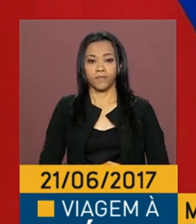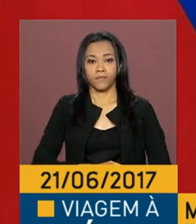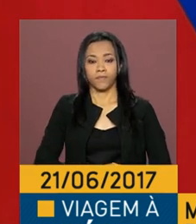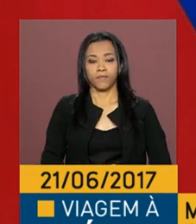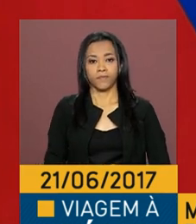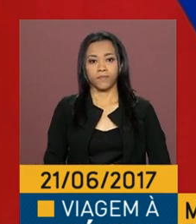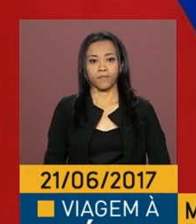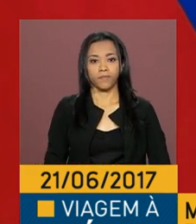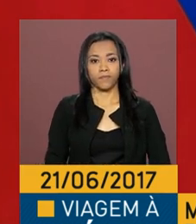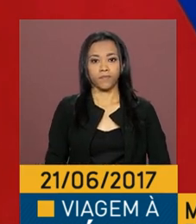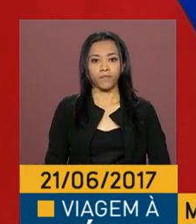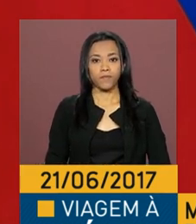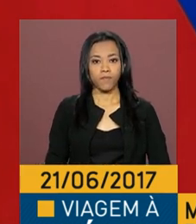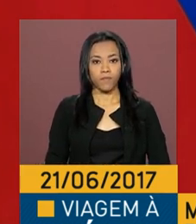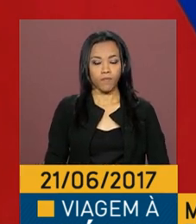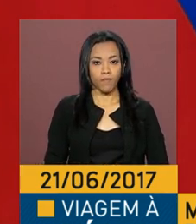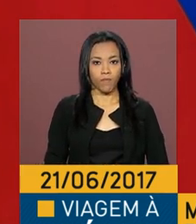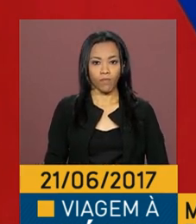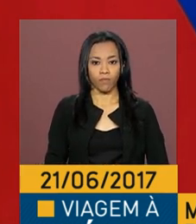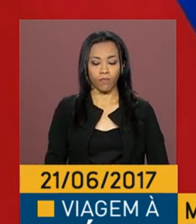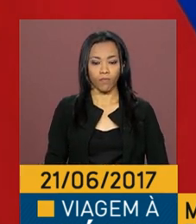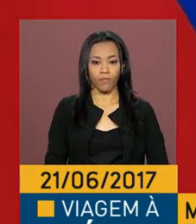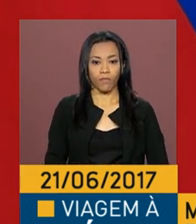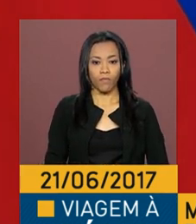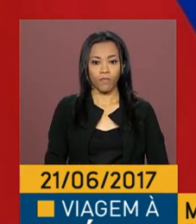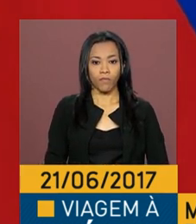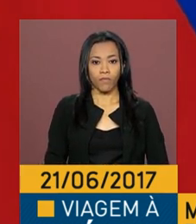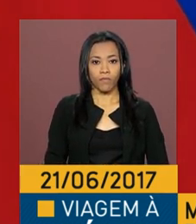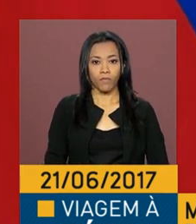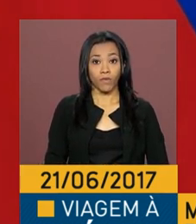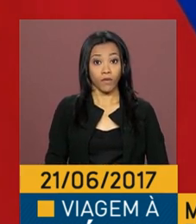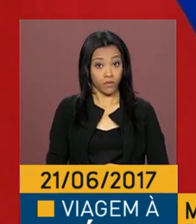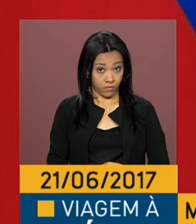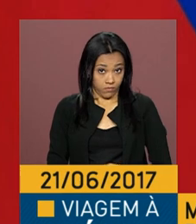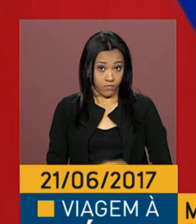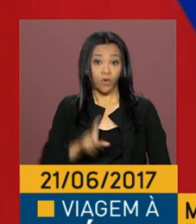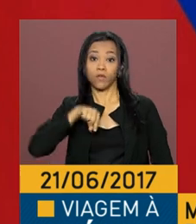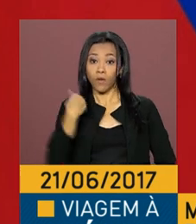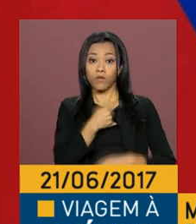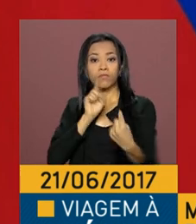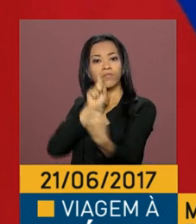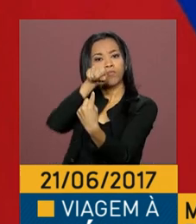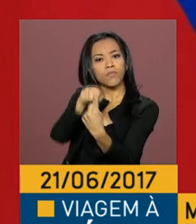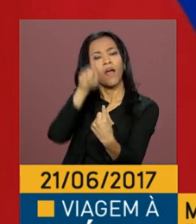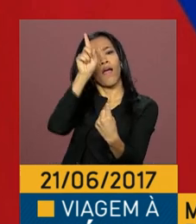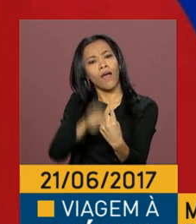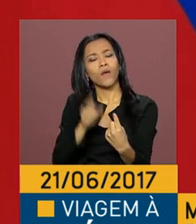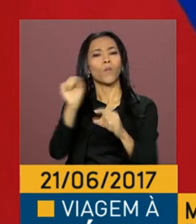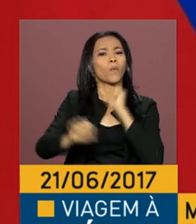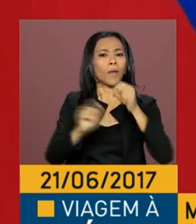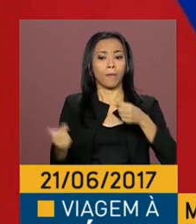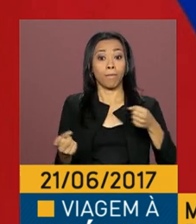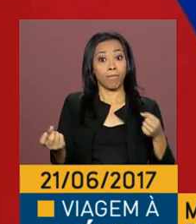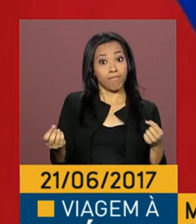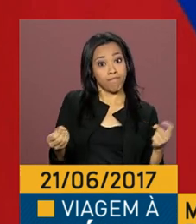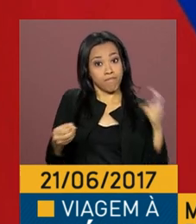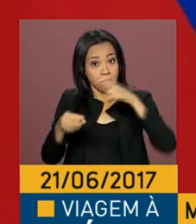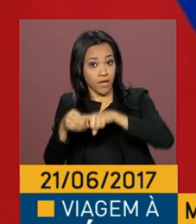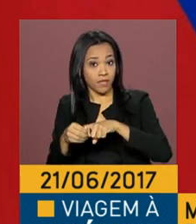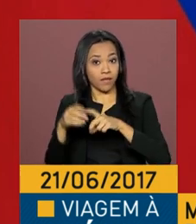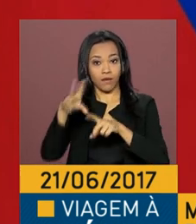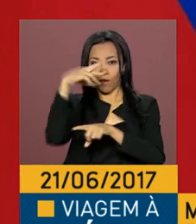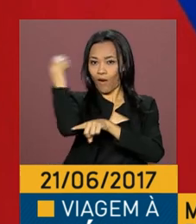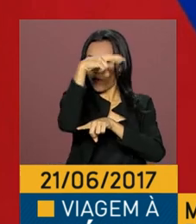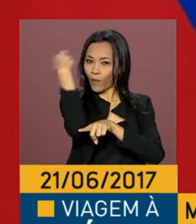в ключевых областях, представляющих взаимный интерес. Nosso objetivo é colocar a parceria com a Rússia também